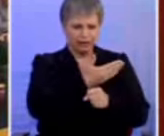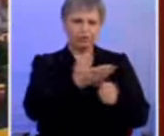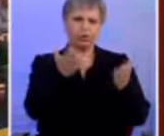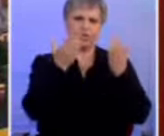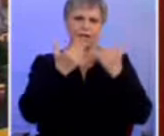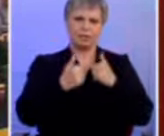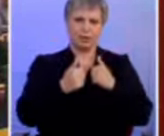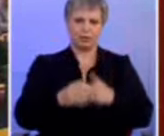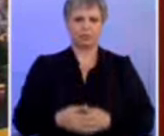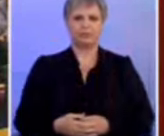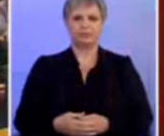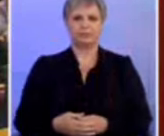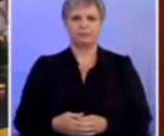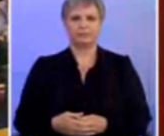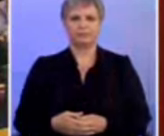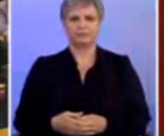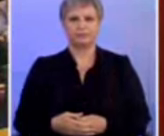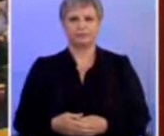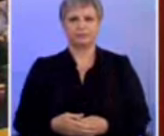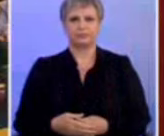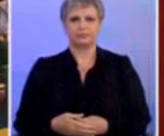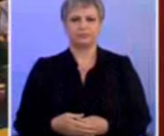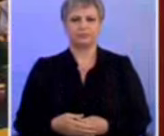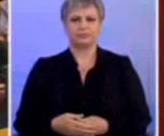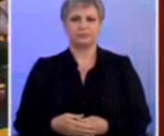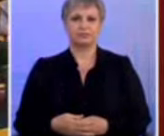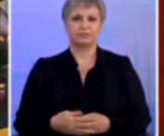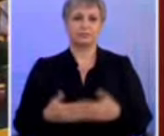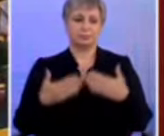Μετά τη δευτερολογία.